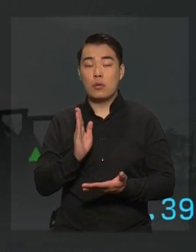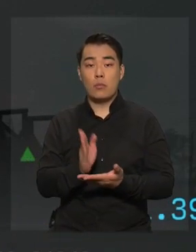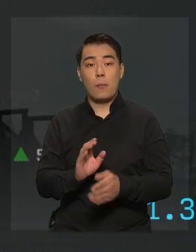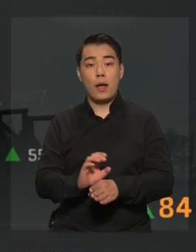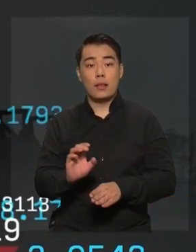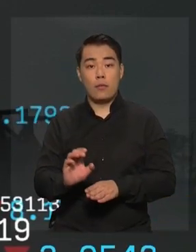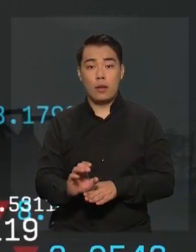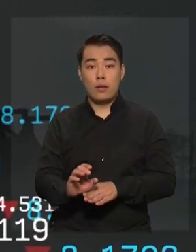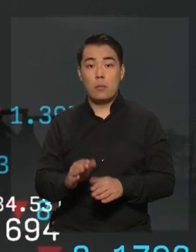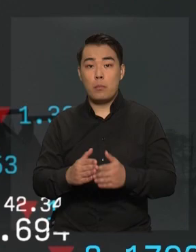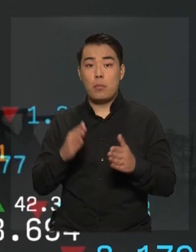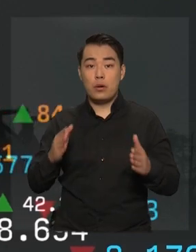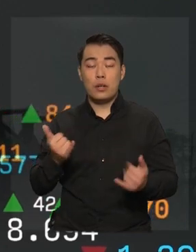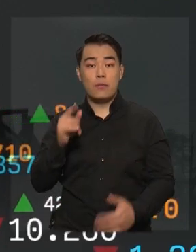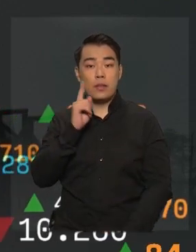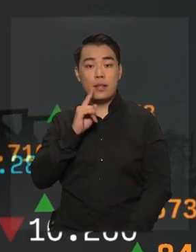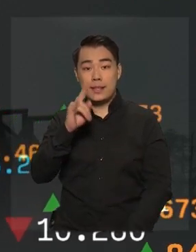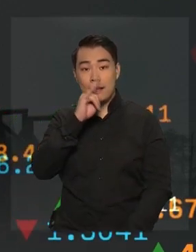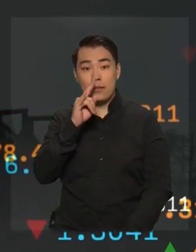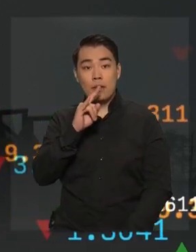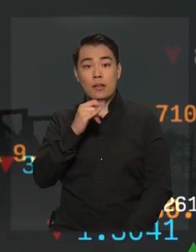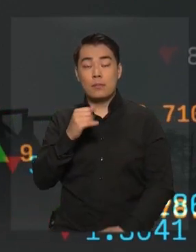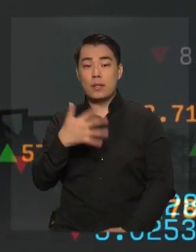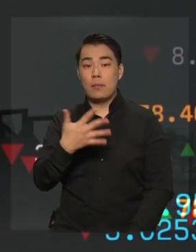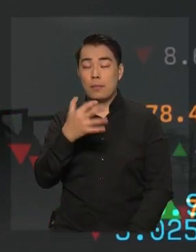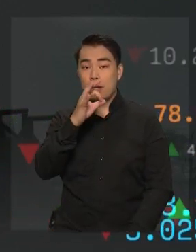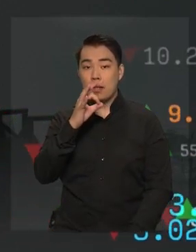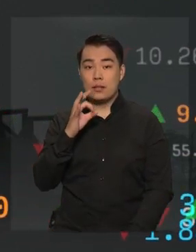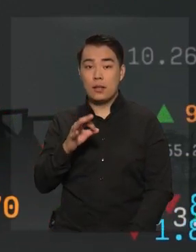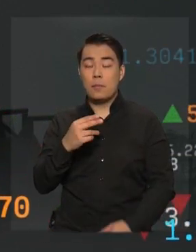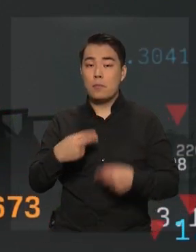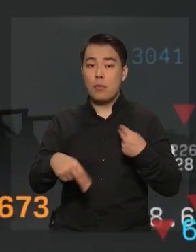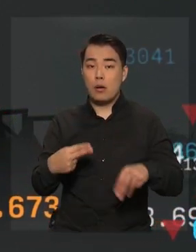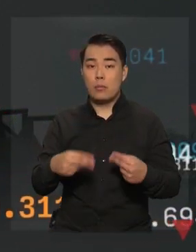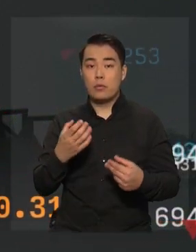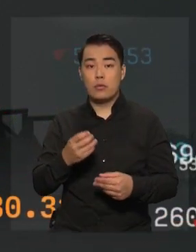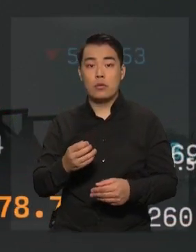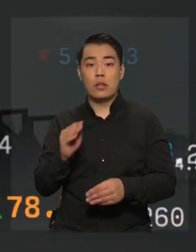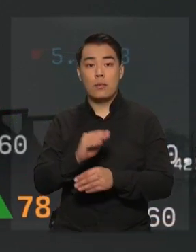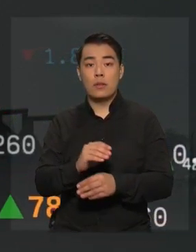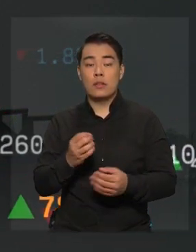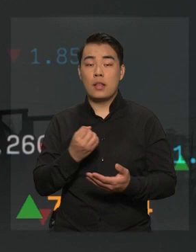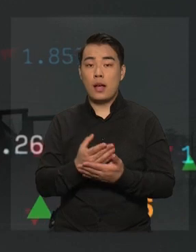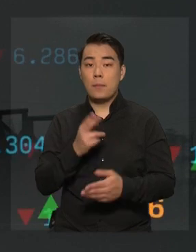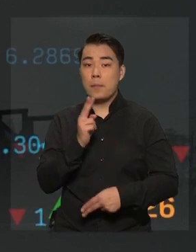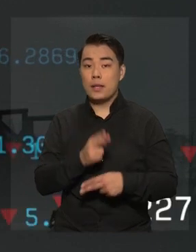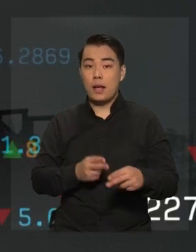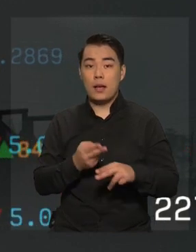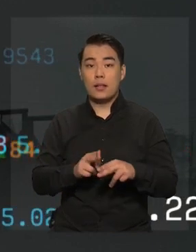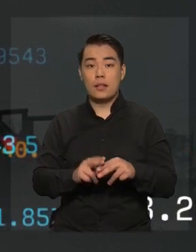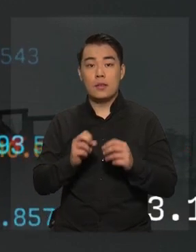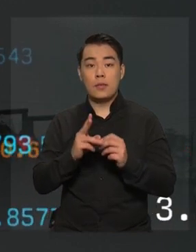поставляем? Больше всего пока нефть, 55%. Покупают у нас, кроме того, недрагоценные металлы, это